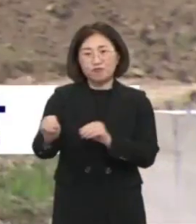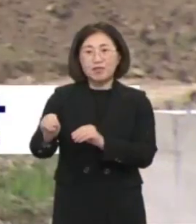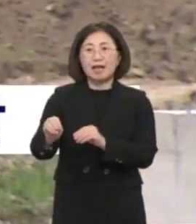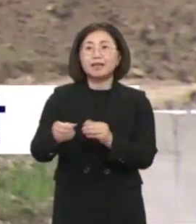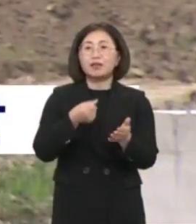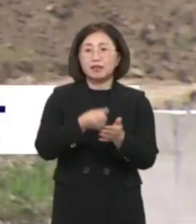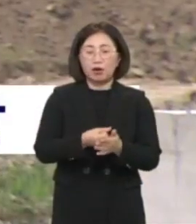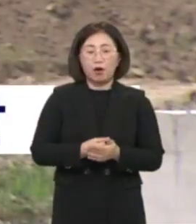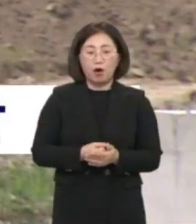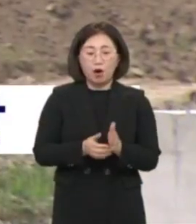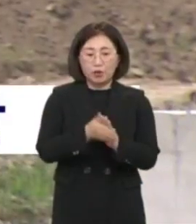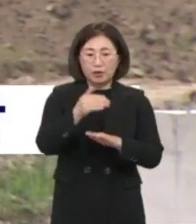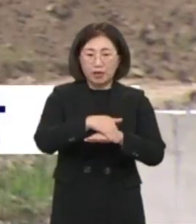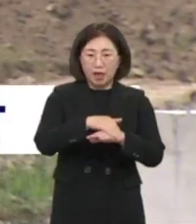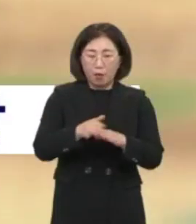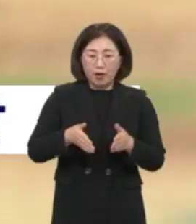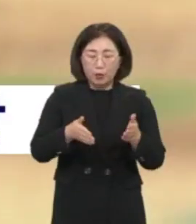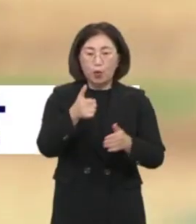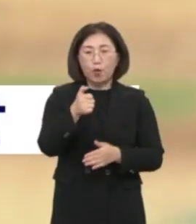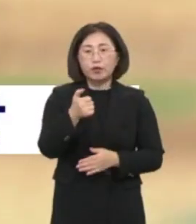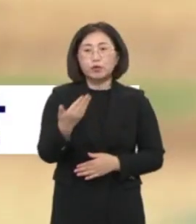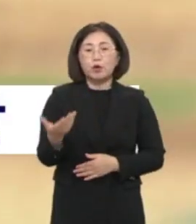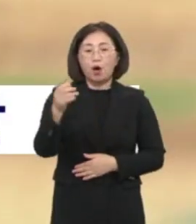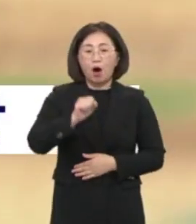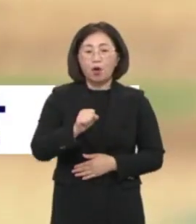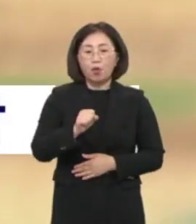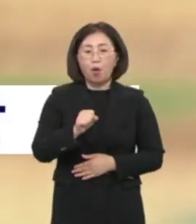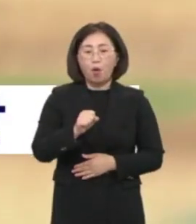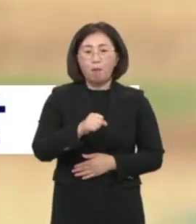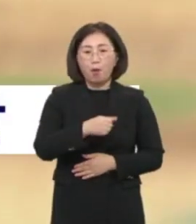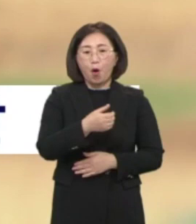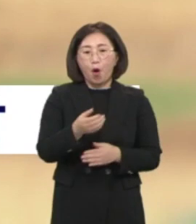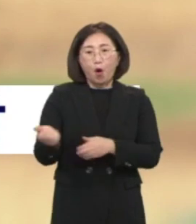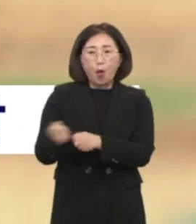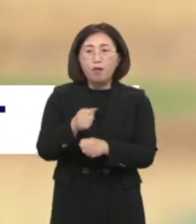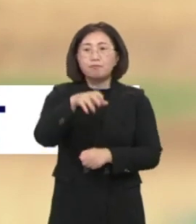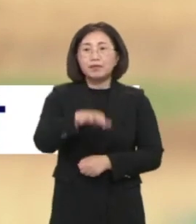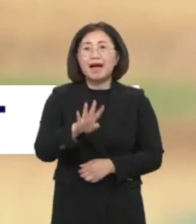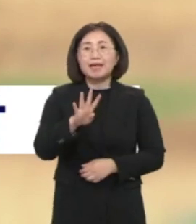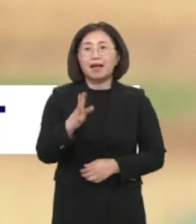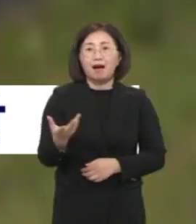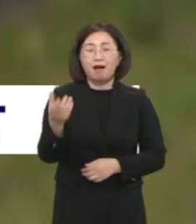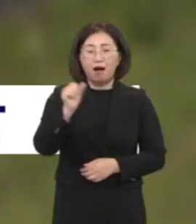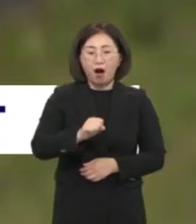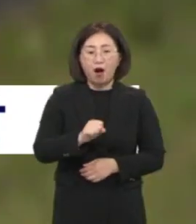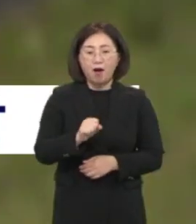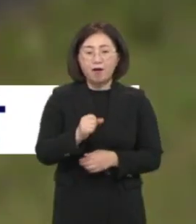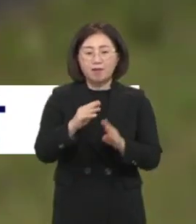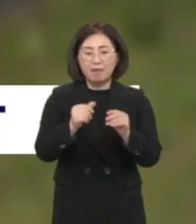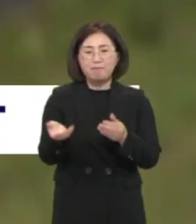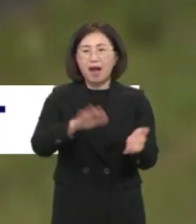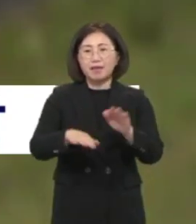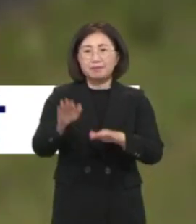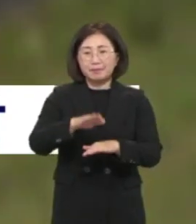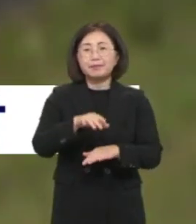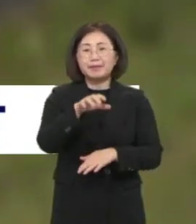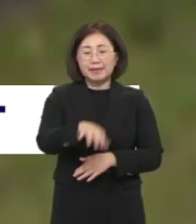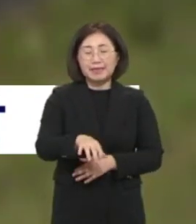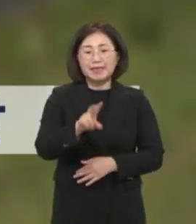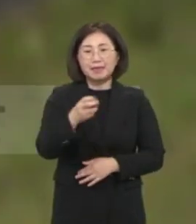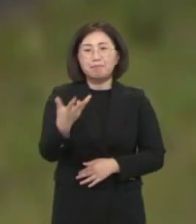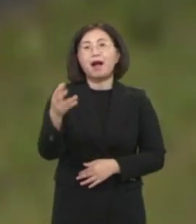했는데 도시계획도로 개설 95억 원, 용수천 그라운드 골프장 4억 원, 비위생 매립지 정비사업 28억 원